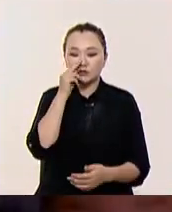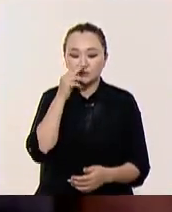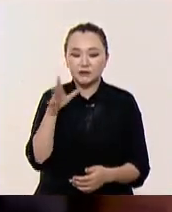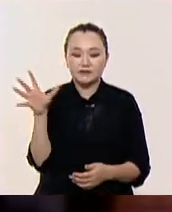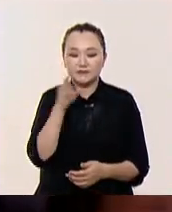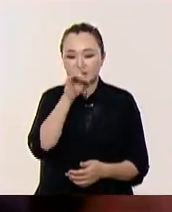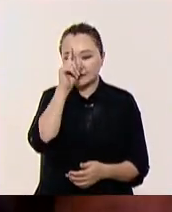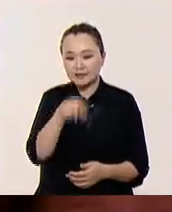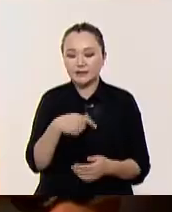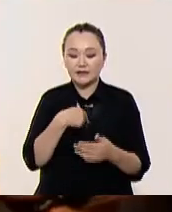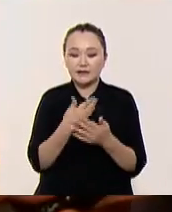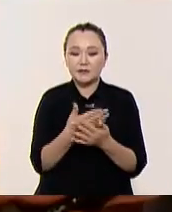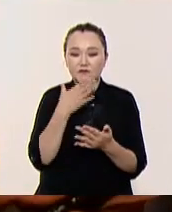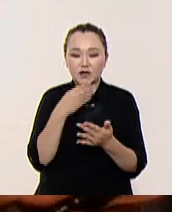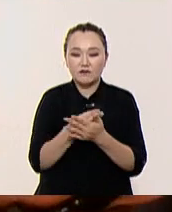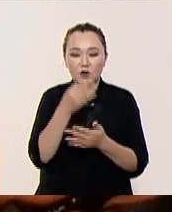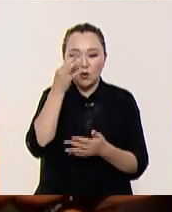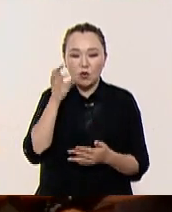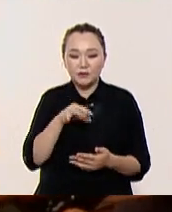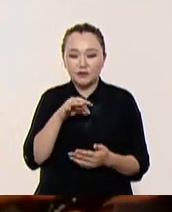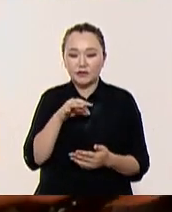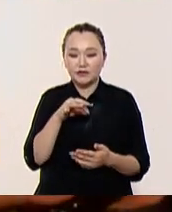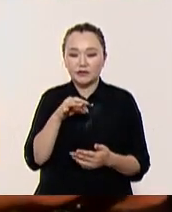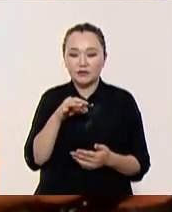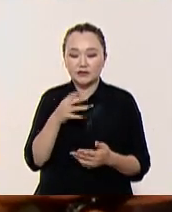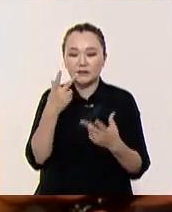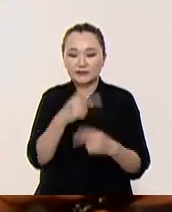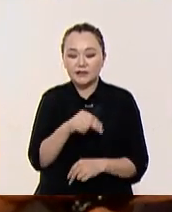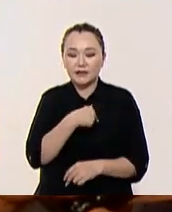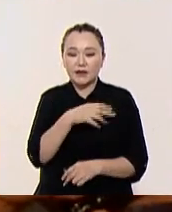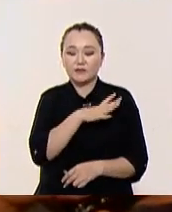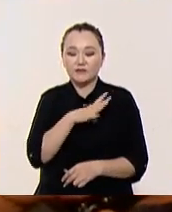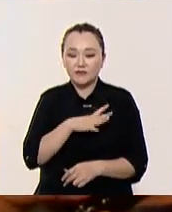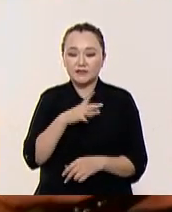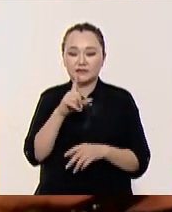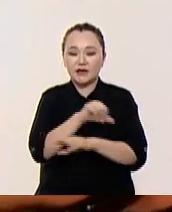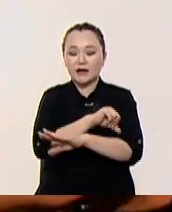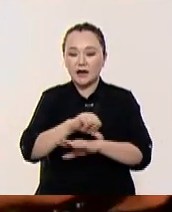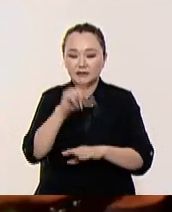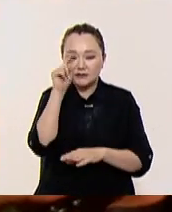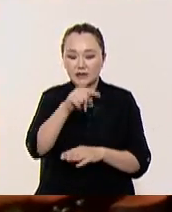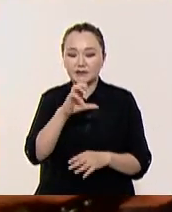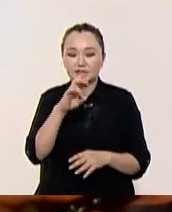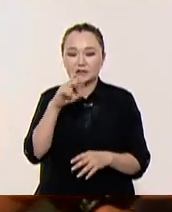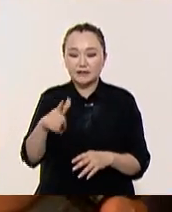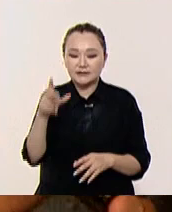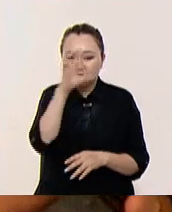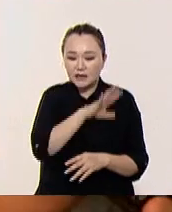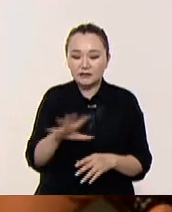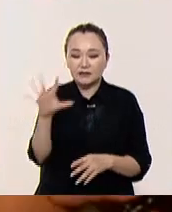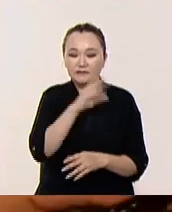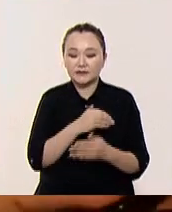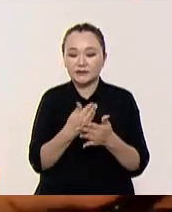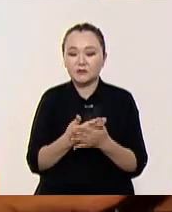я например из своего опыта много где побывал в том числе из-за границы в странах снг например